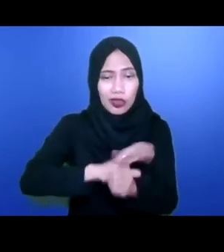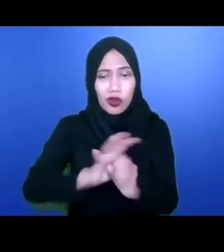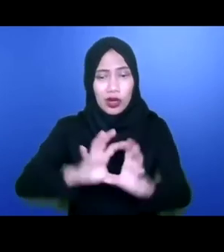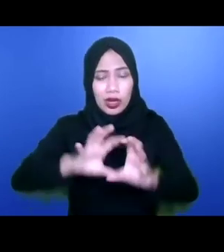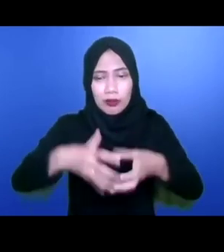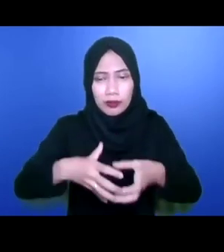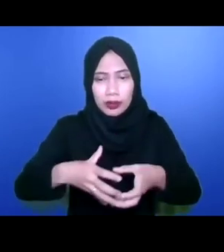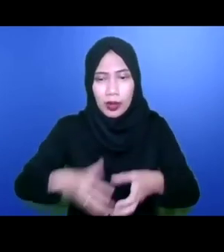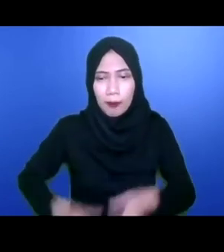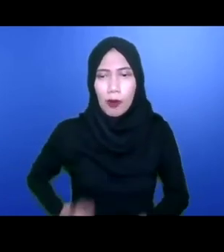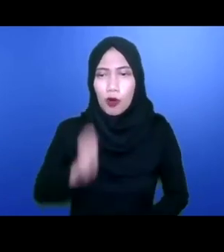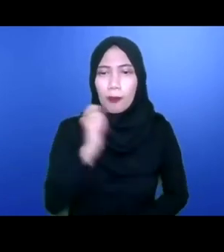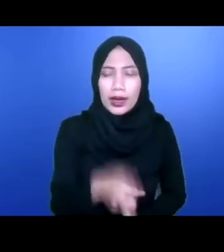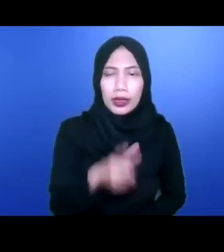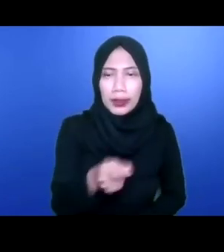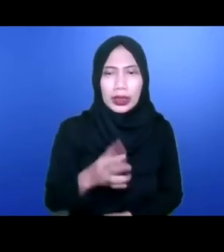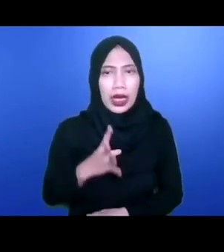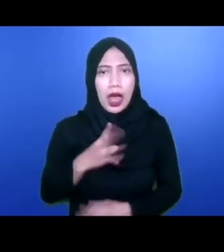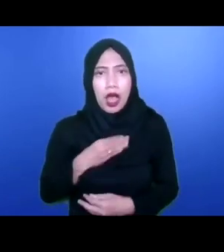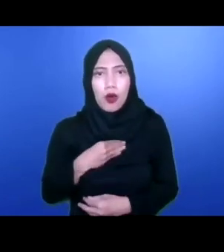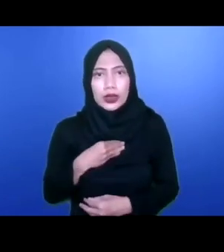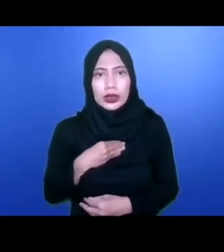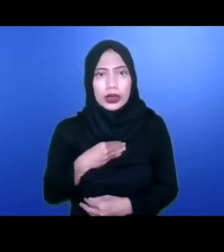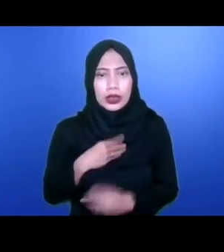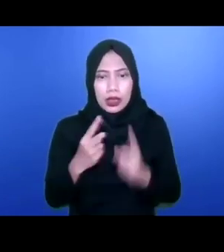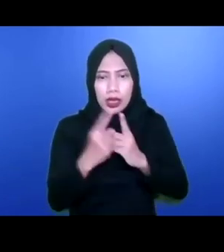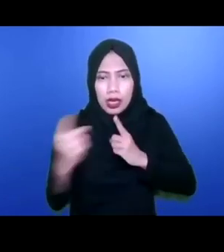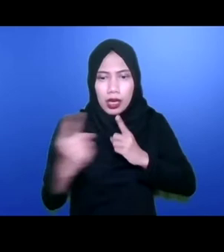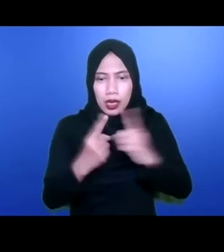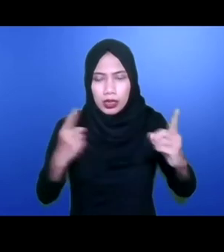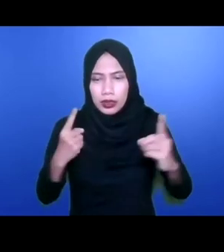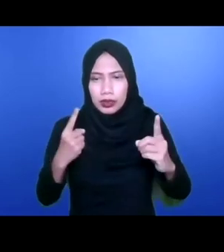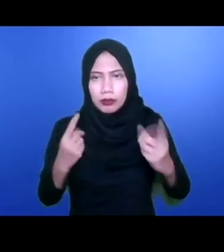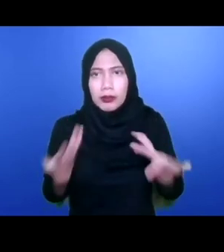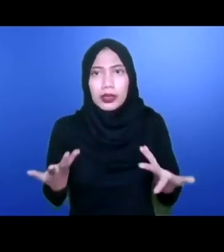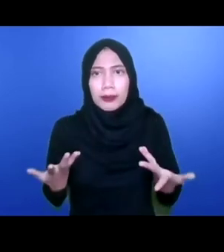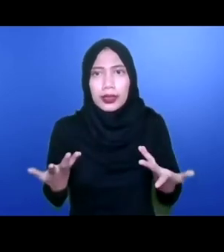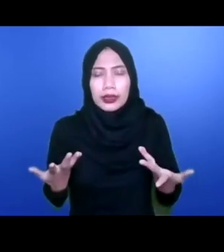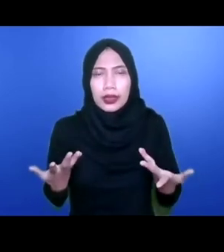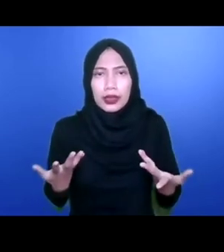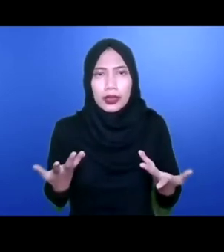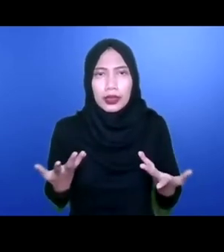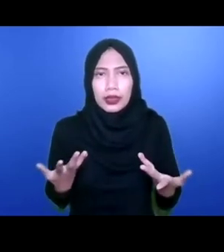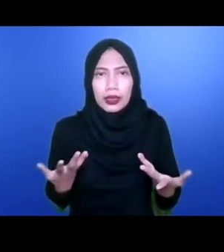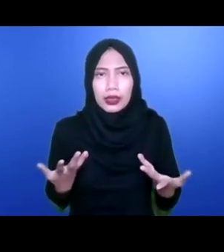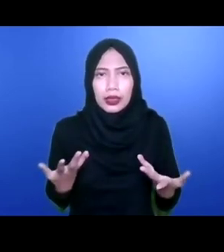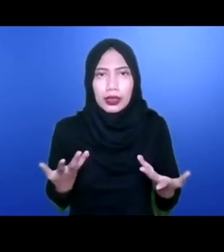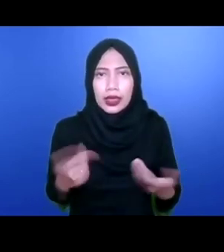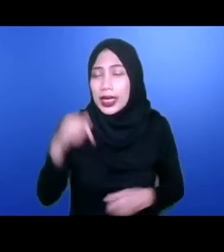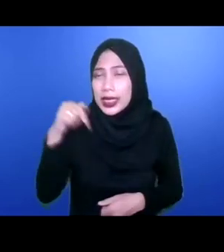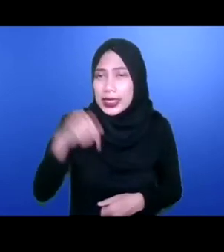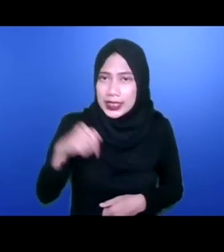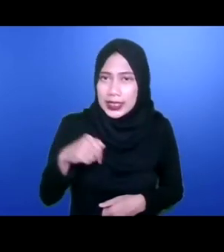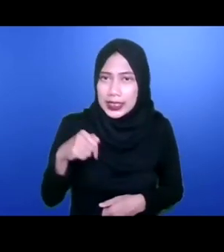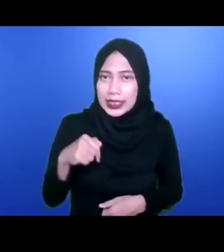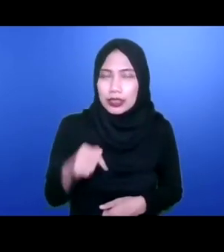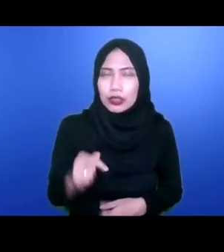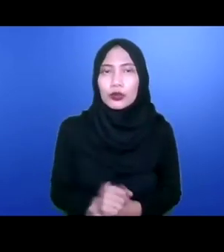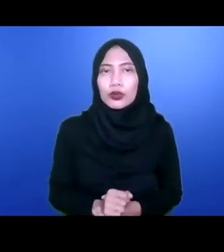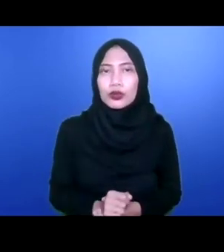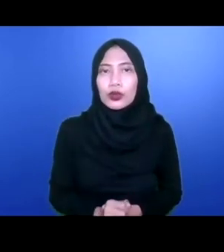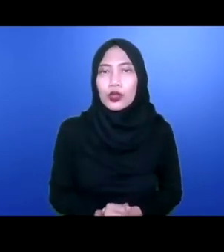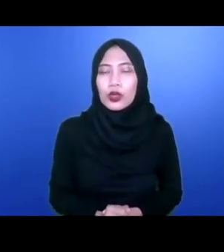Karena physical distancing, cara bayarnya ketemu. Ini satu-satunya juga yang di-encourage oleh